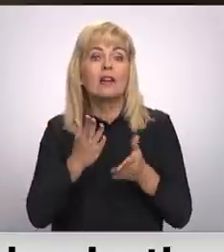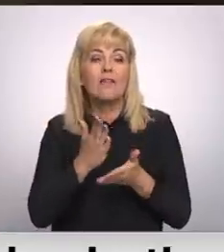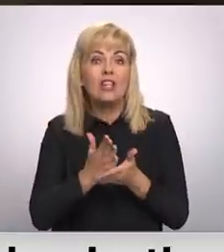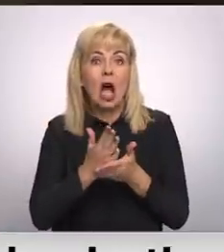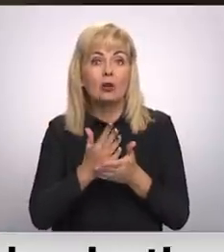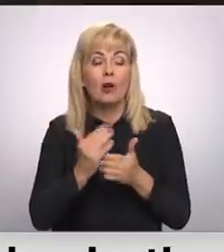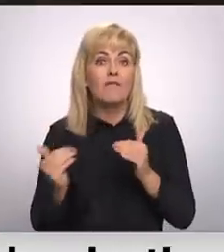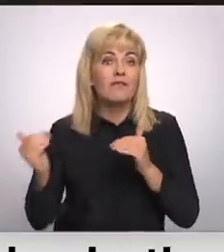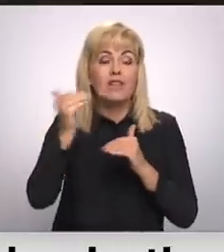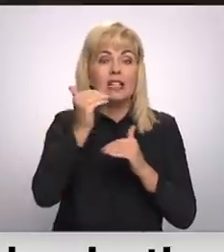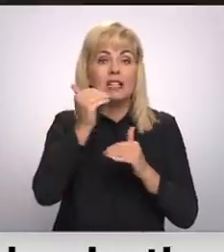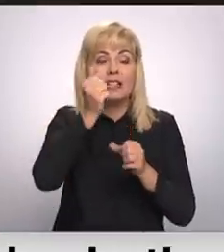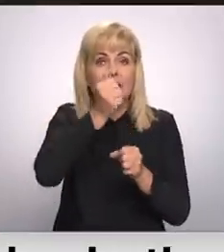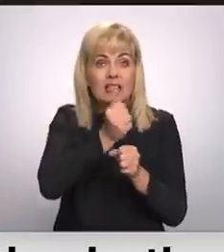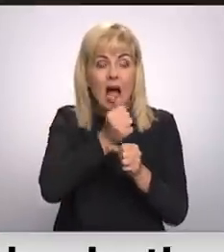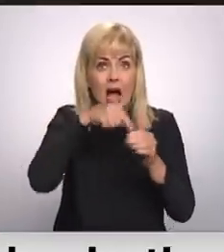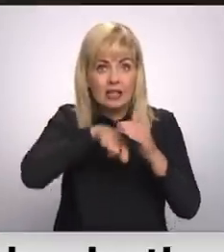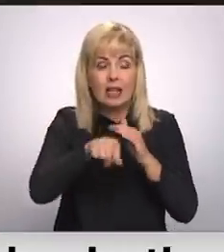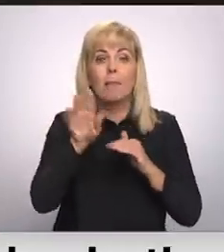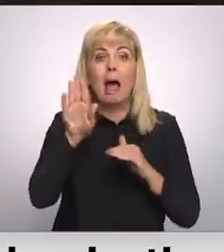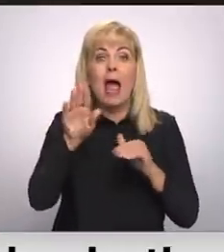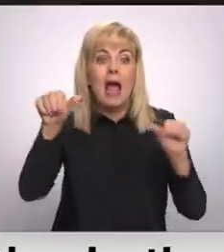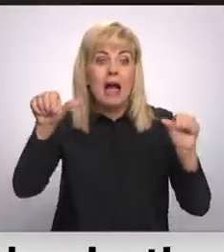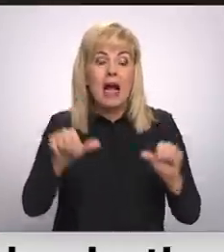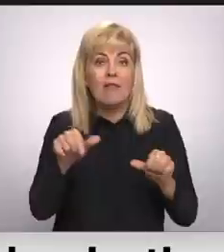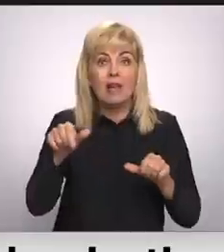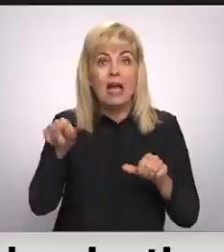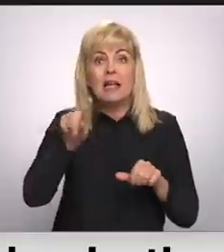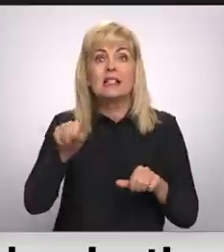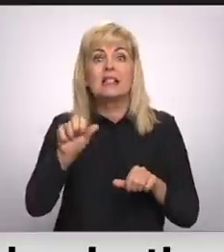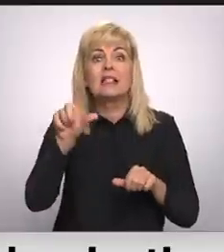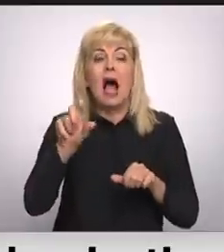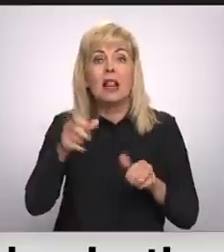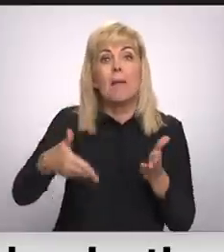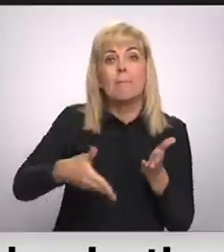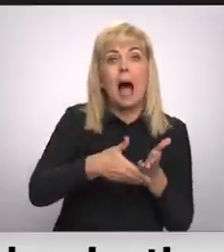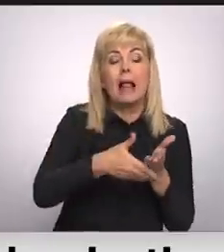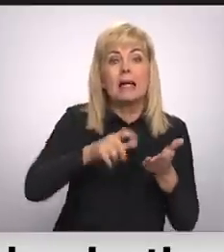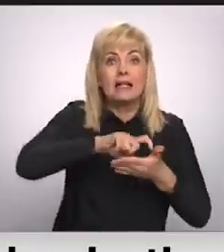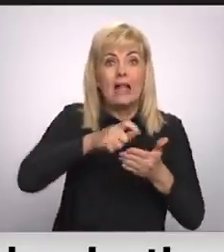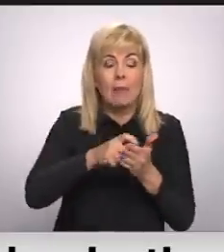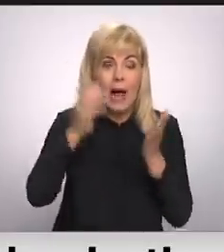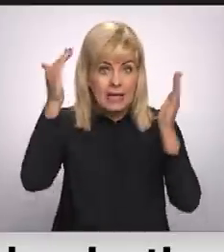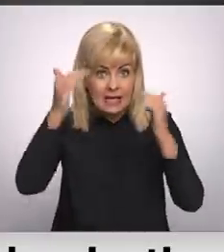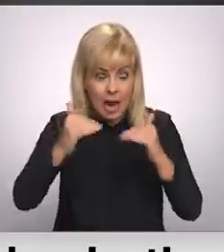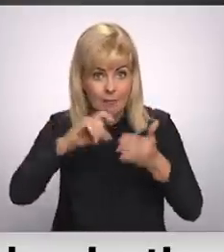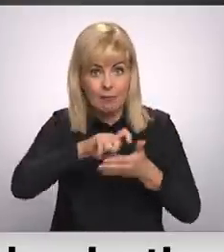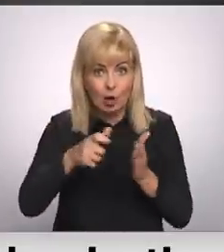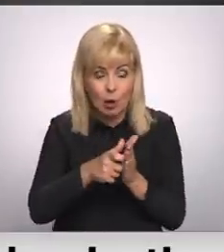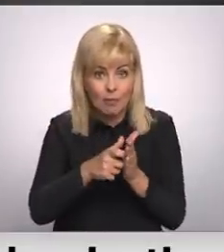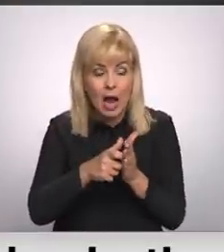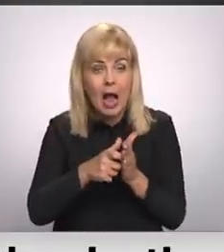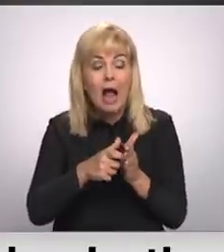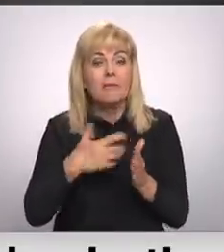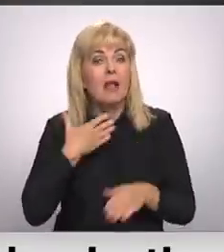virs stacijas B tunelī izvietotās kafejnīcas sala palīgtelpām, kur iebrukuši griesti. Fiziskas traumas notikumā